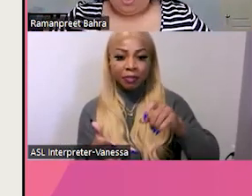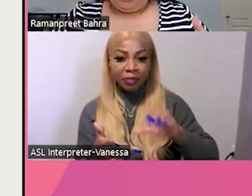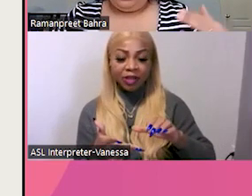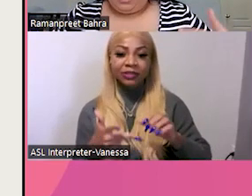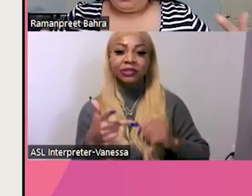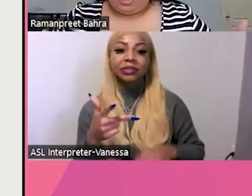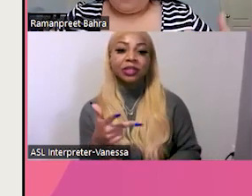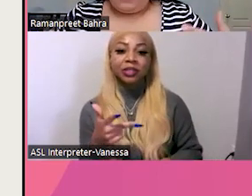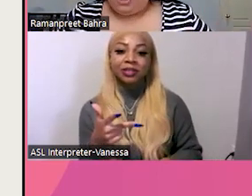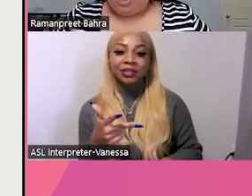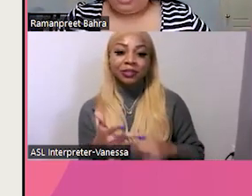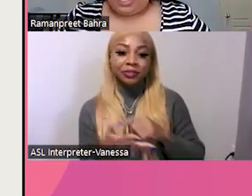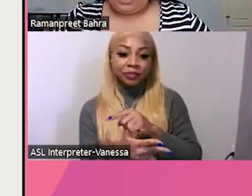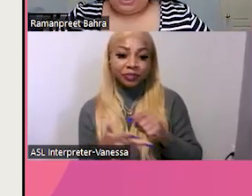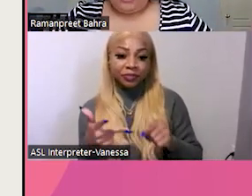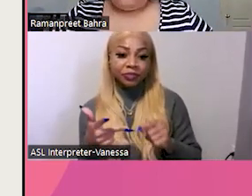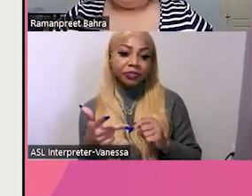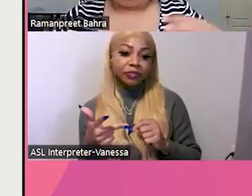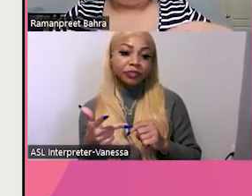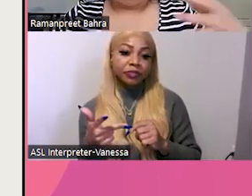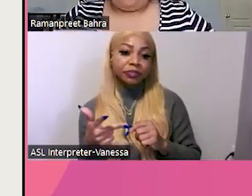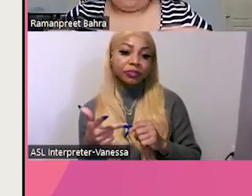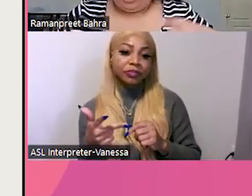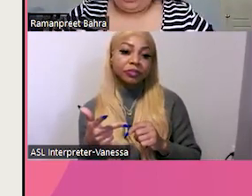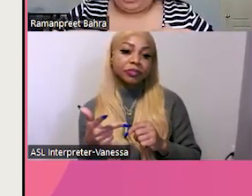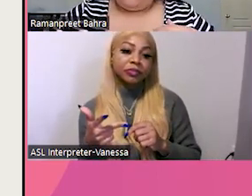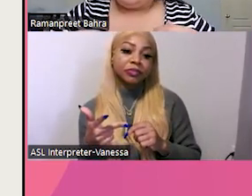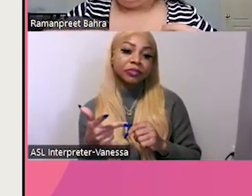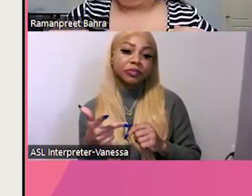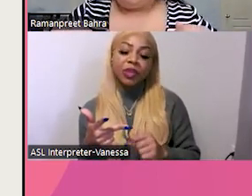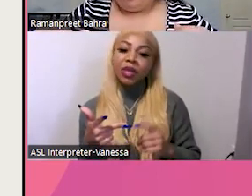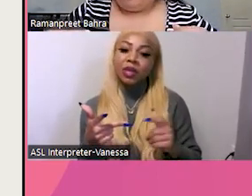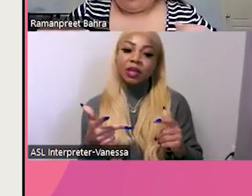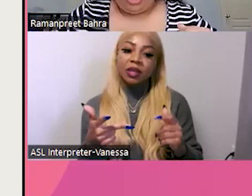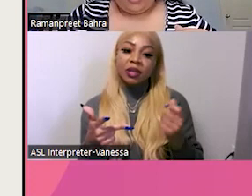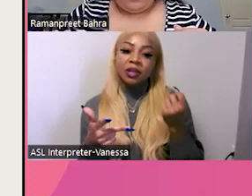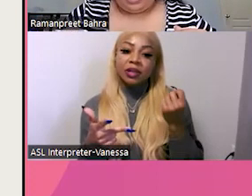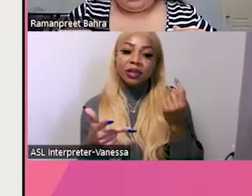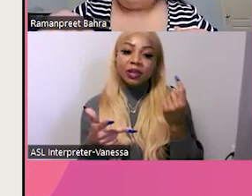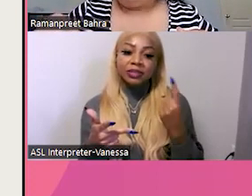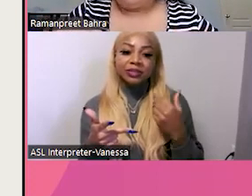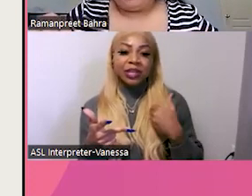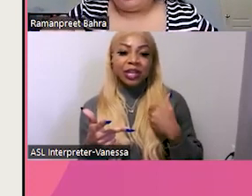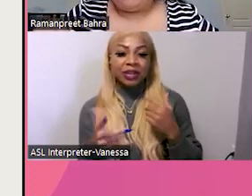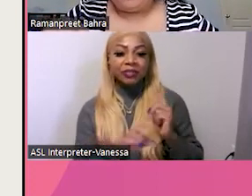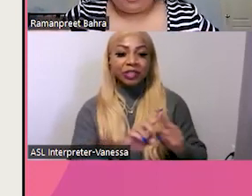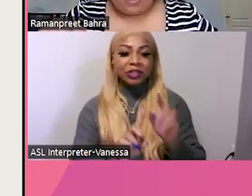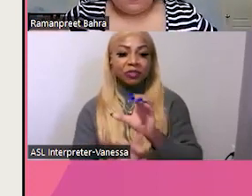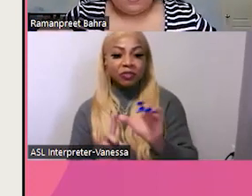sommes perçus, que l'on perçoit de façon normalisée le capacitisme, le